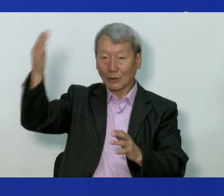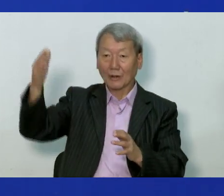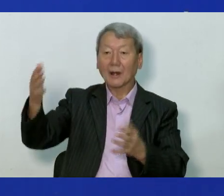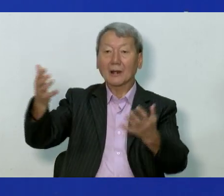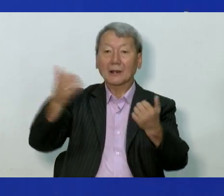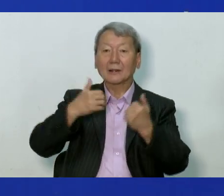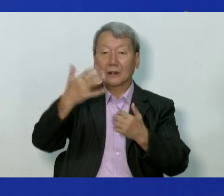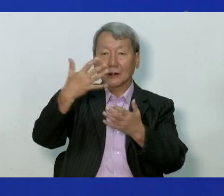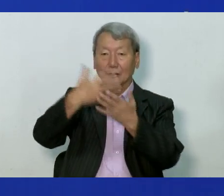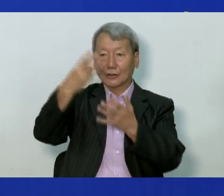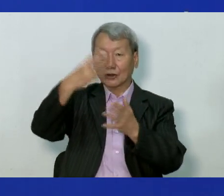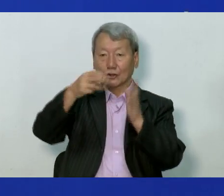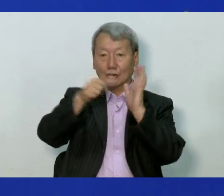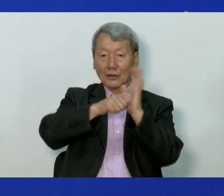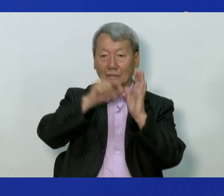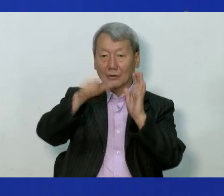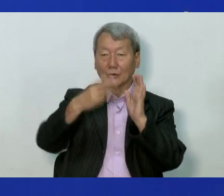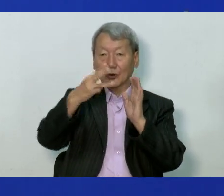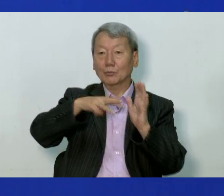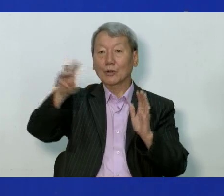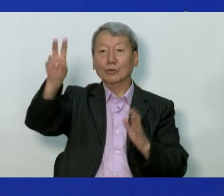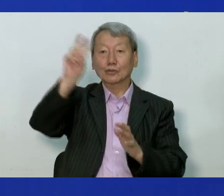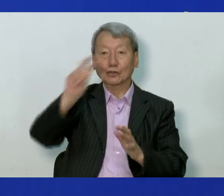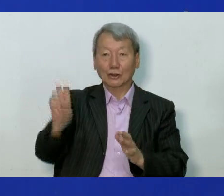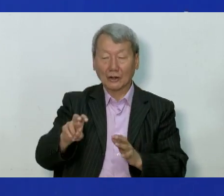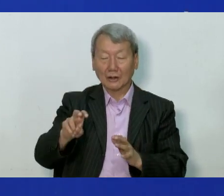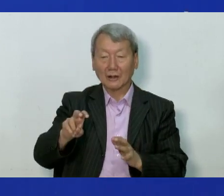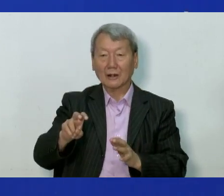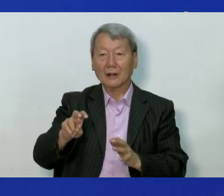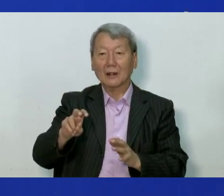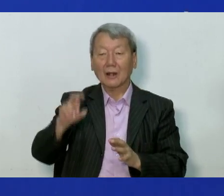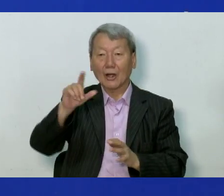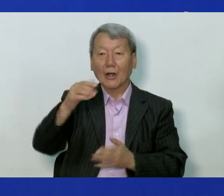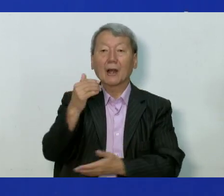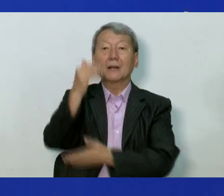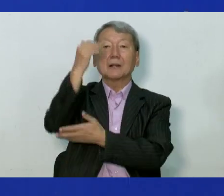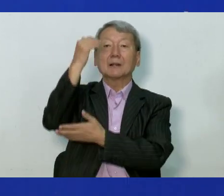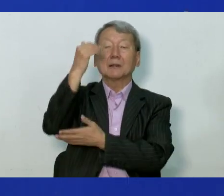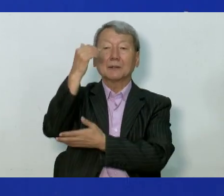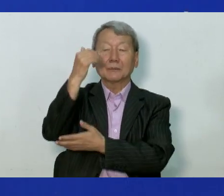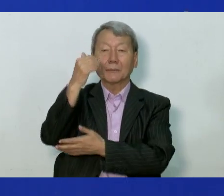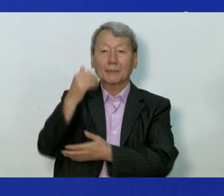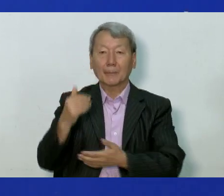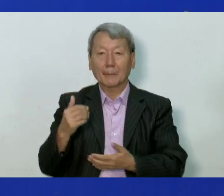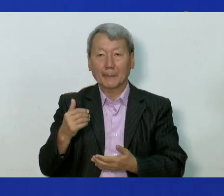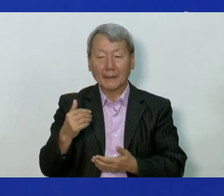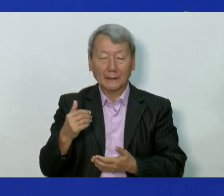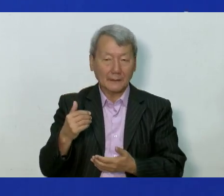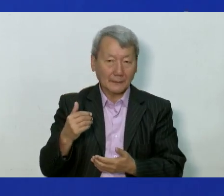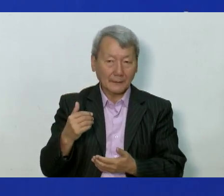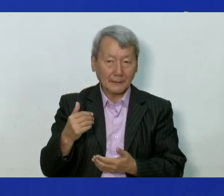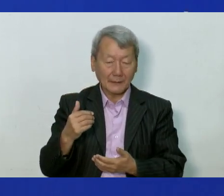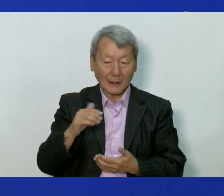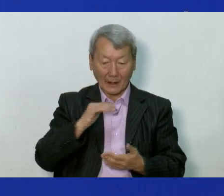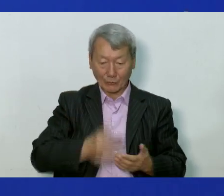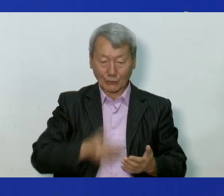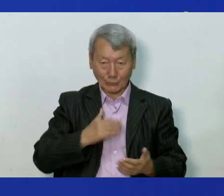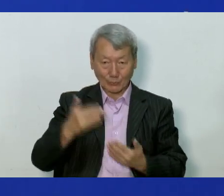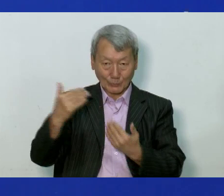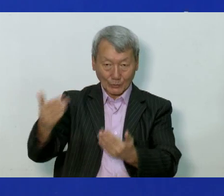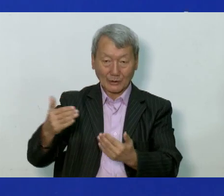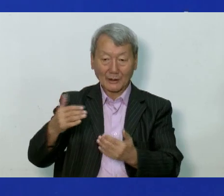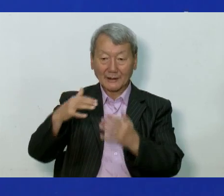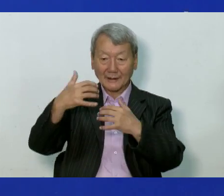использованию порядка 36 миллионов долларов США для оказания поддержки, значит, фермерским хозяйствам